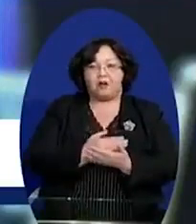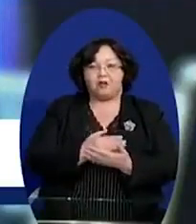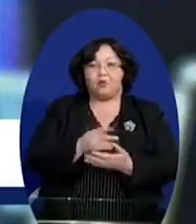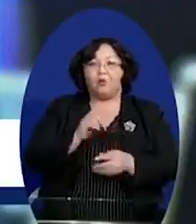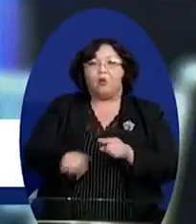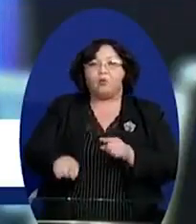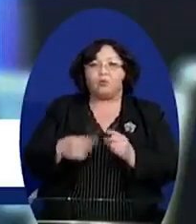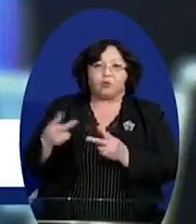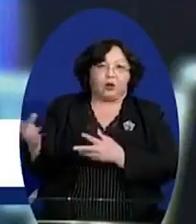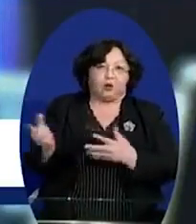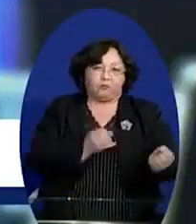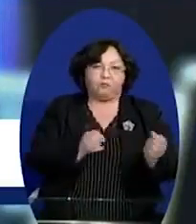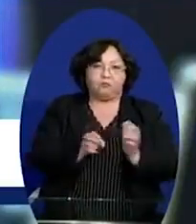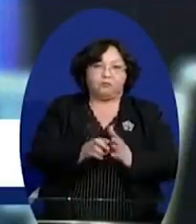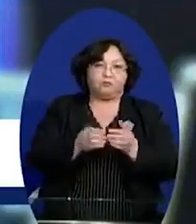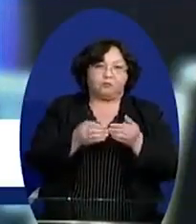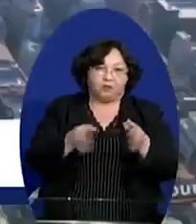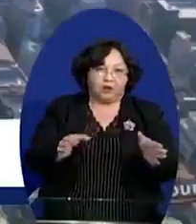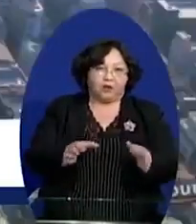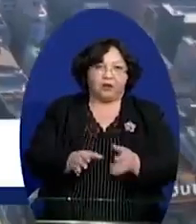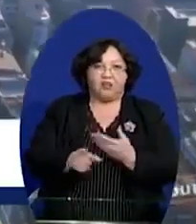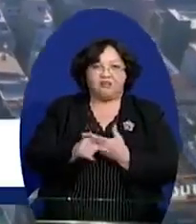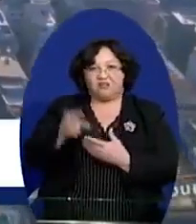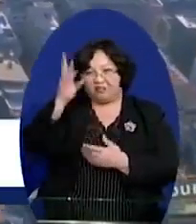шуурхаа авах боломж нэгдэж байна.